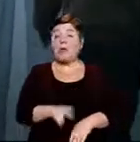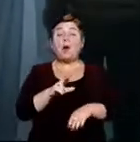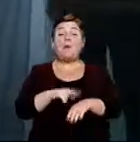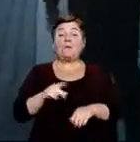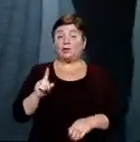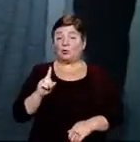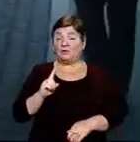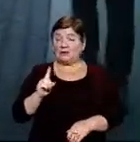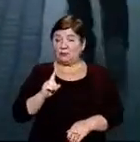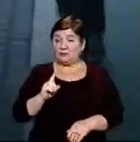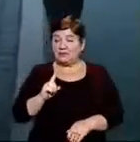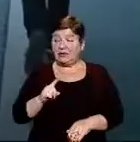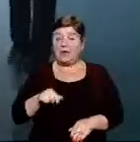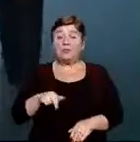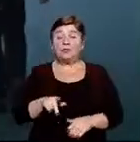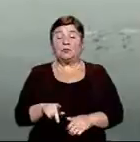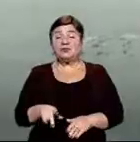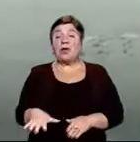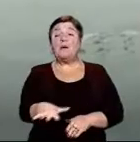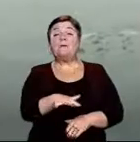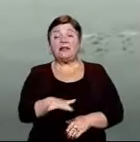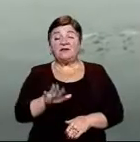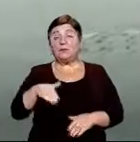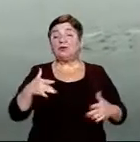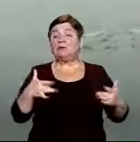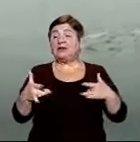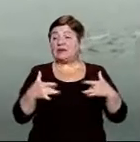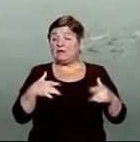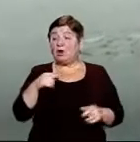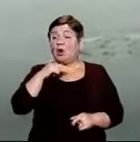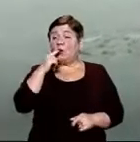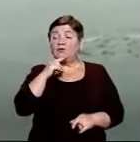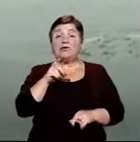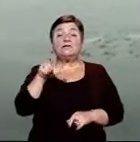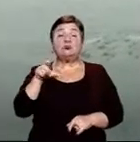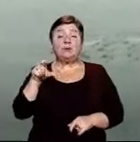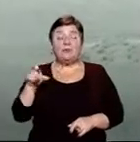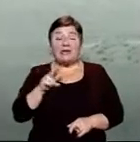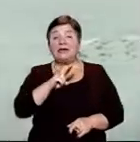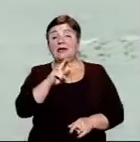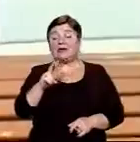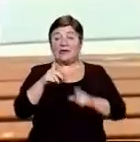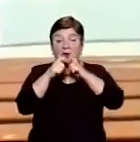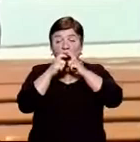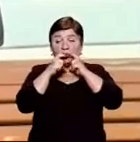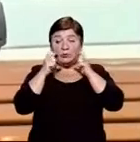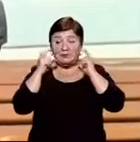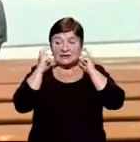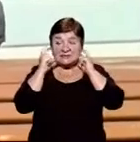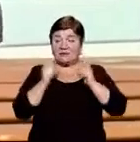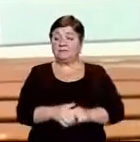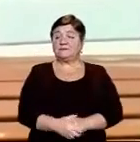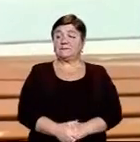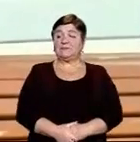Патрулювати поліцейські почали на площі Петефі, далі – на Театральній. Говорили із людьми, які не вдягнули маски.